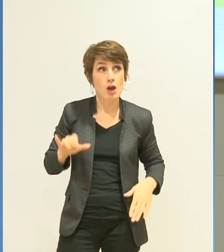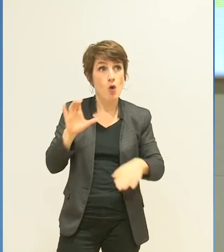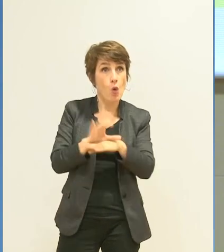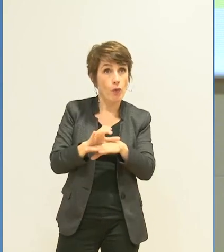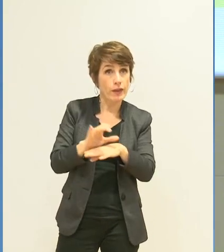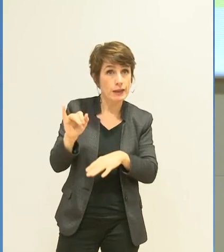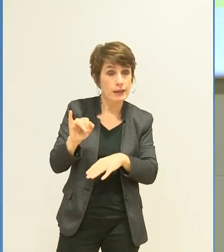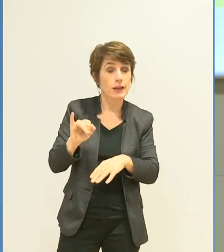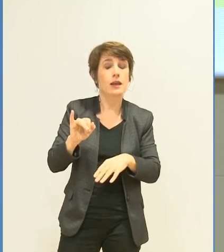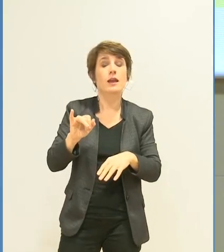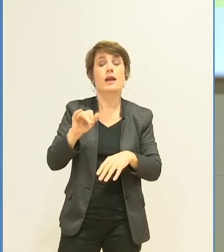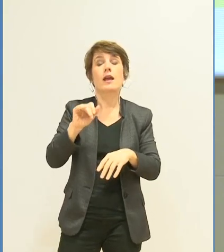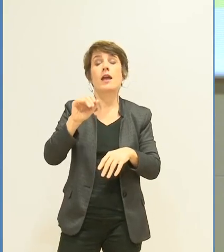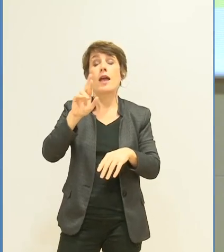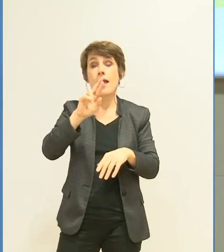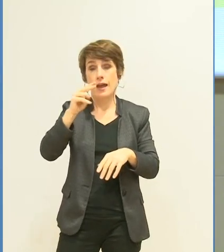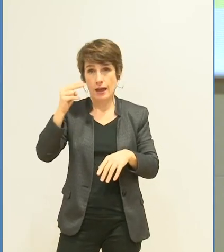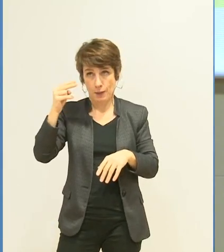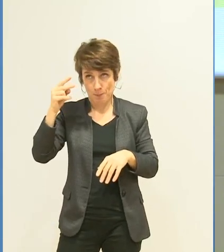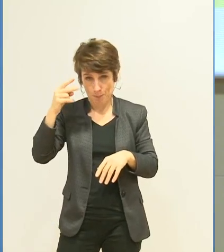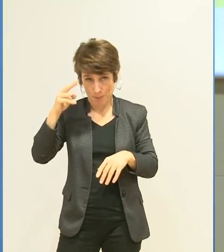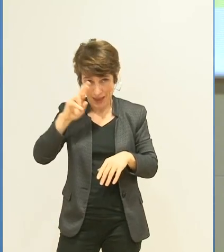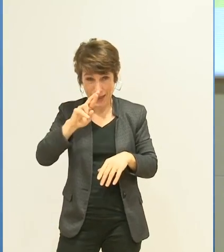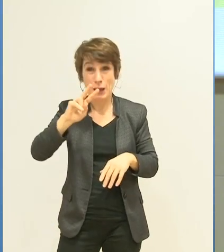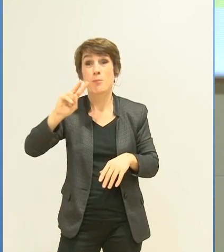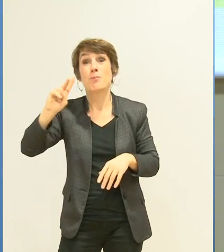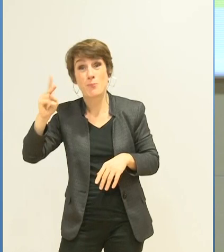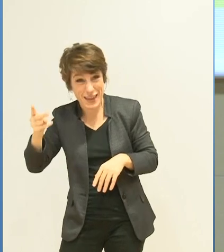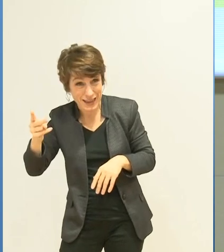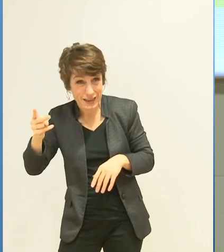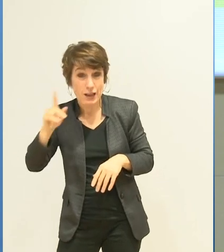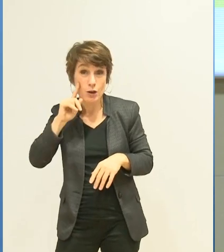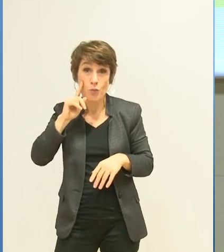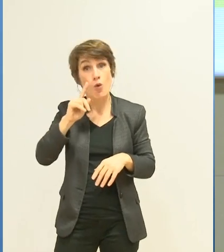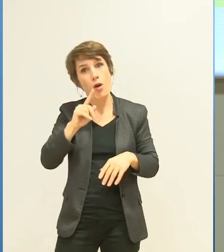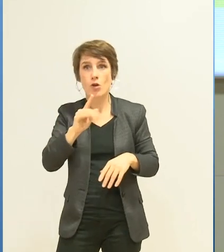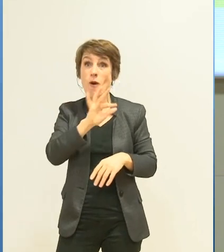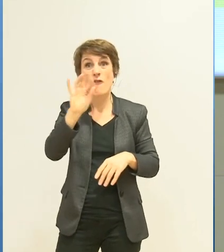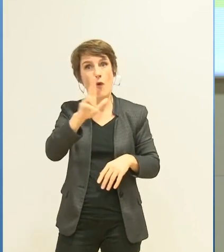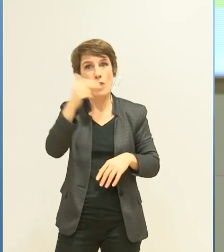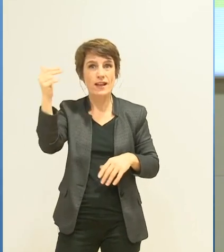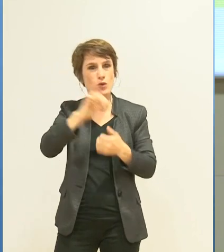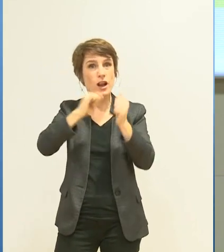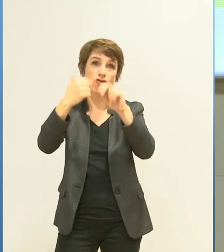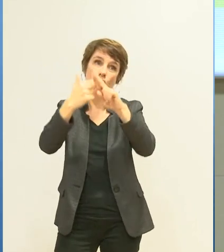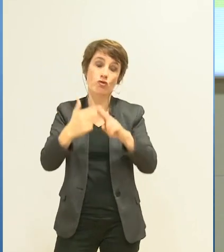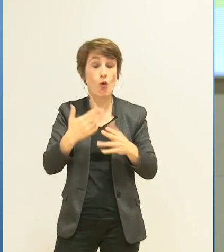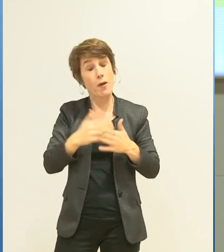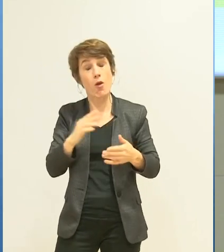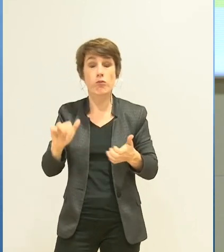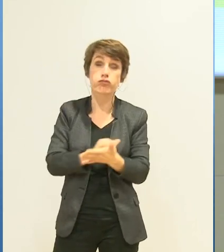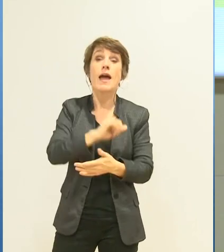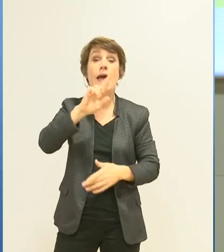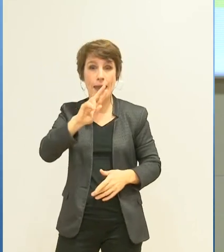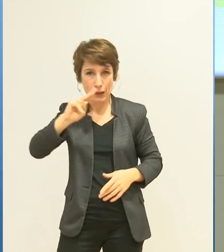contre donc rp me dit-on puisque front national a changé plusieurs fois de nom j'avais oublié un changement donc c'est maintenant rp